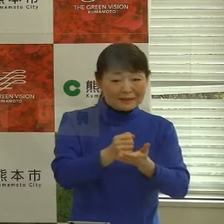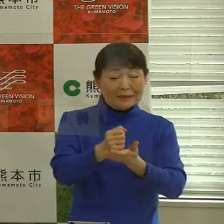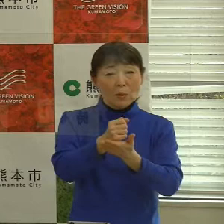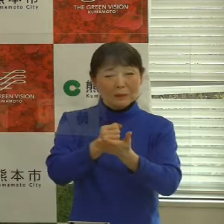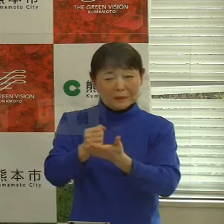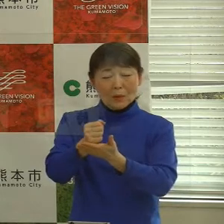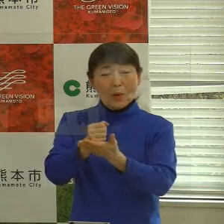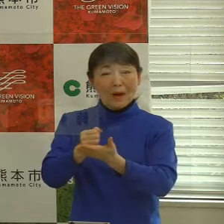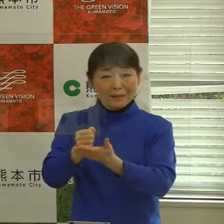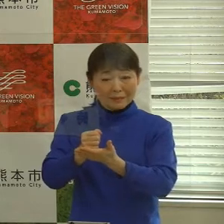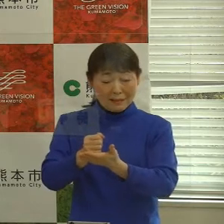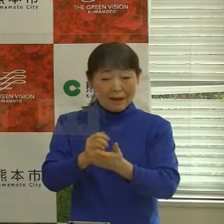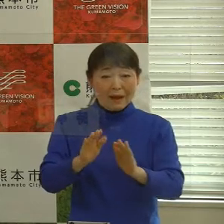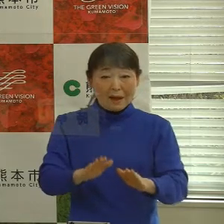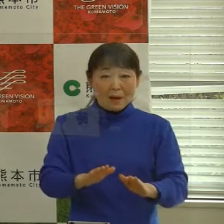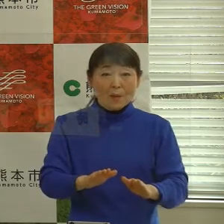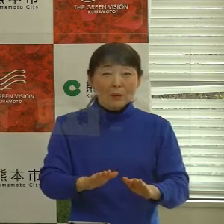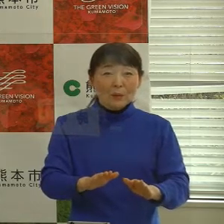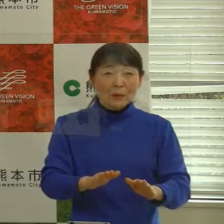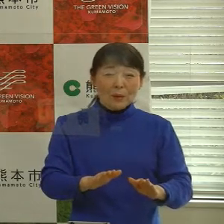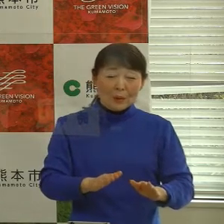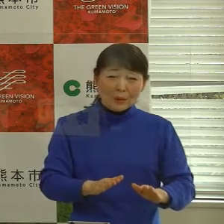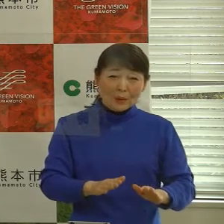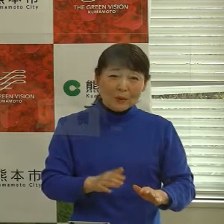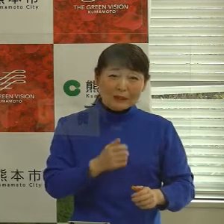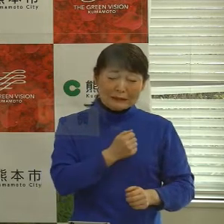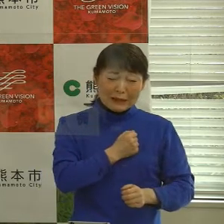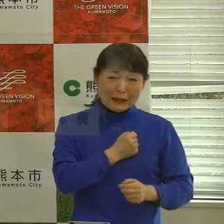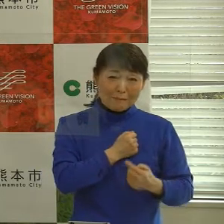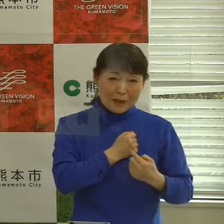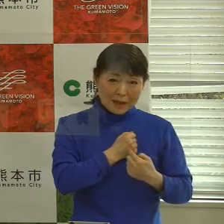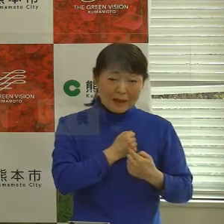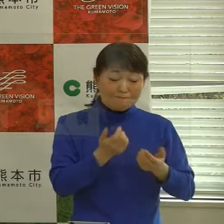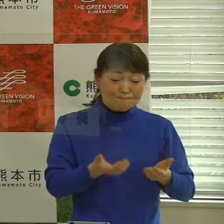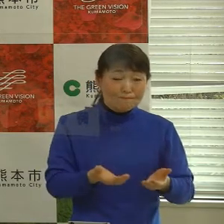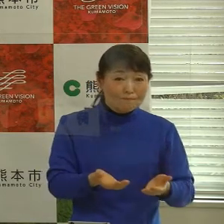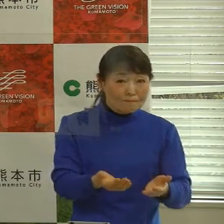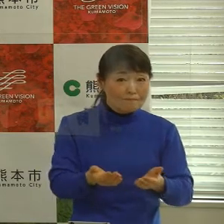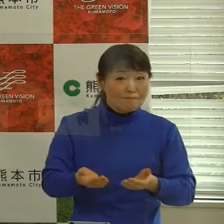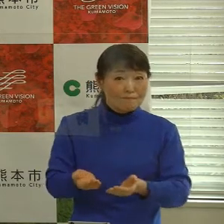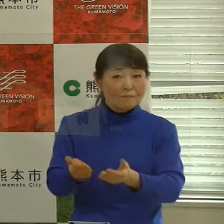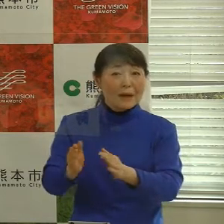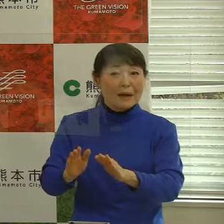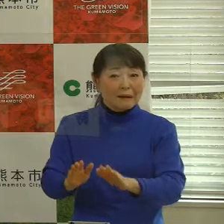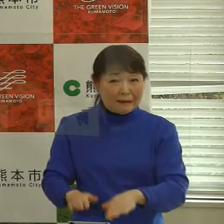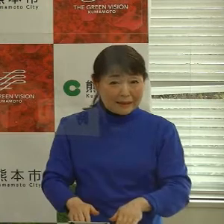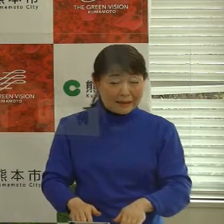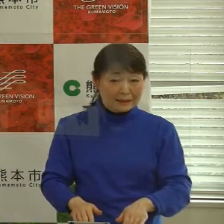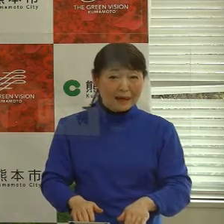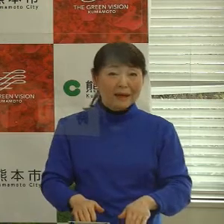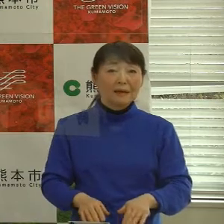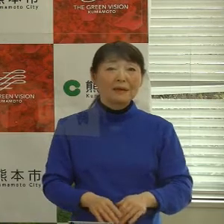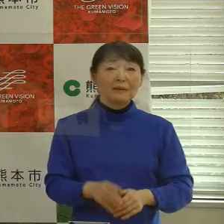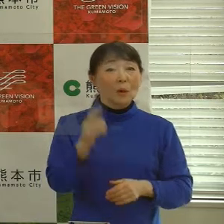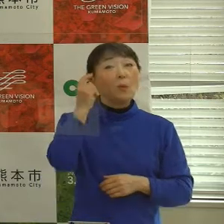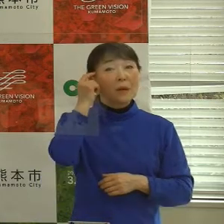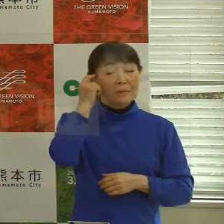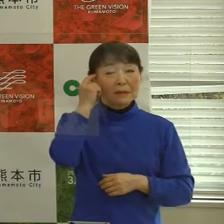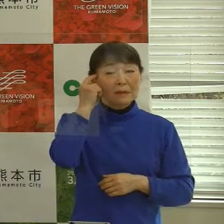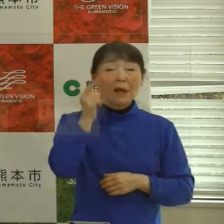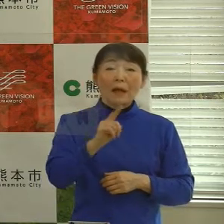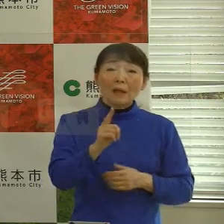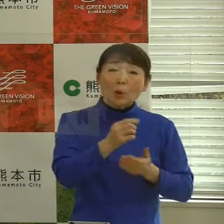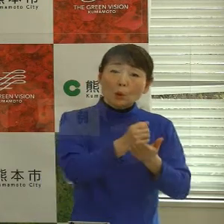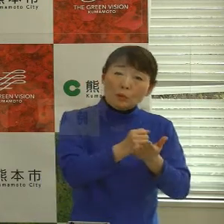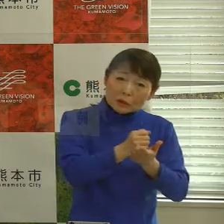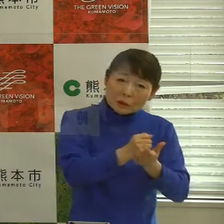ように、生を、ね、受けて、来られたわけでありますけれども、どんな事情があ